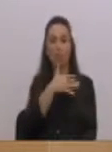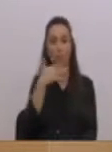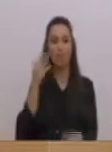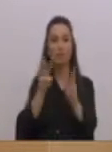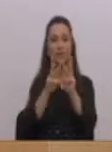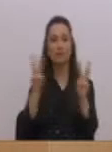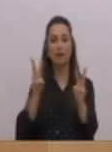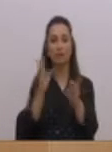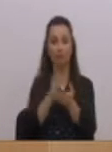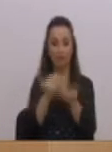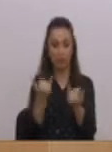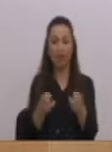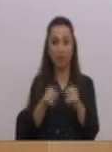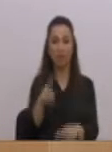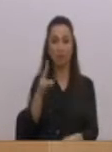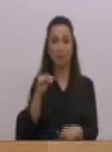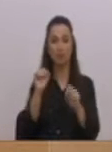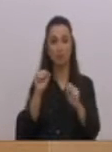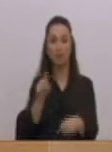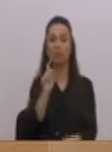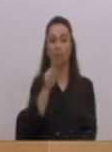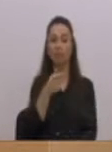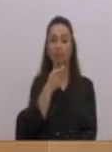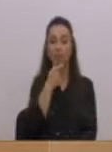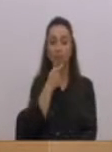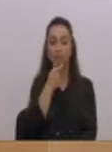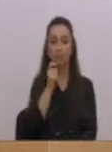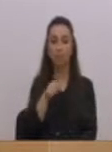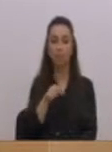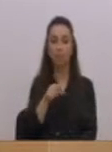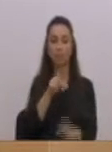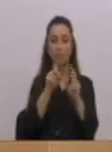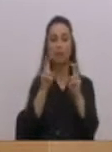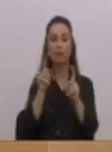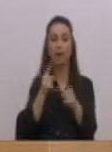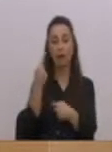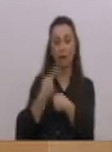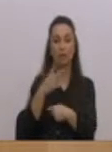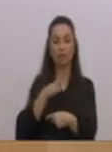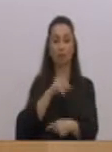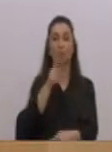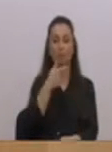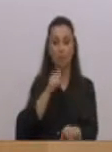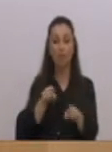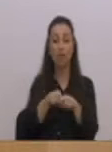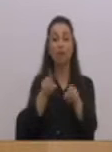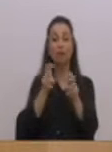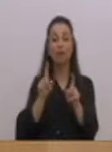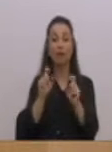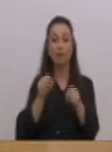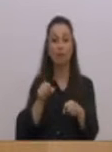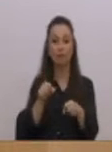საიტი, რომელიც დღესაც კი შეგიძლიათ შეხვიდეთ და ნახოთ ის კონტენტი, რომელიც აგიგრძალეს, ეს კონტენტი